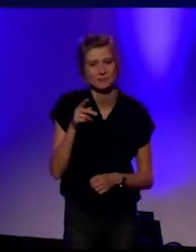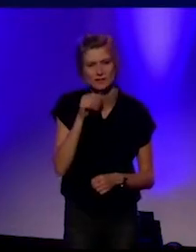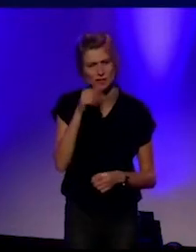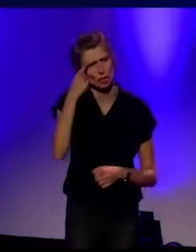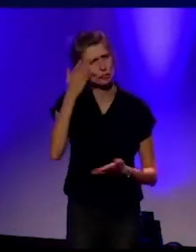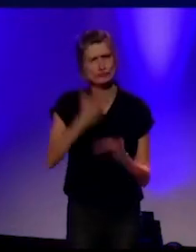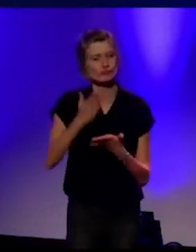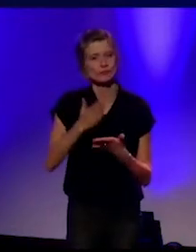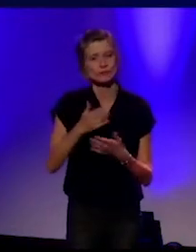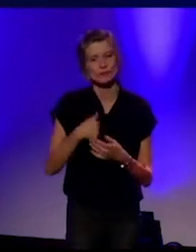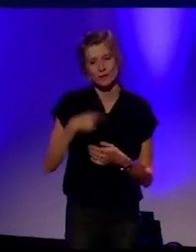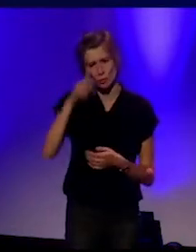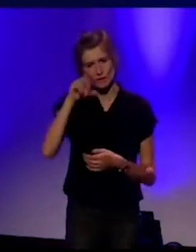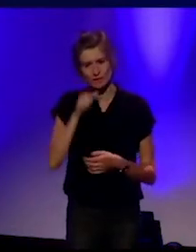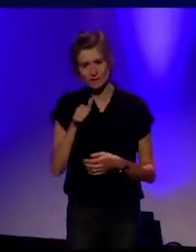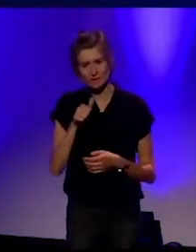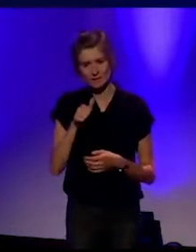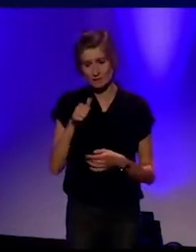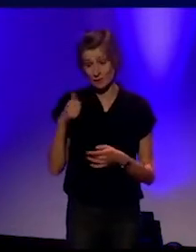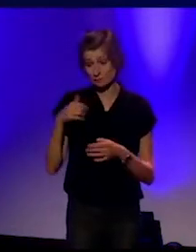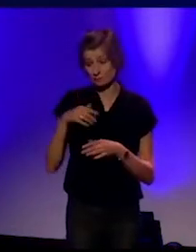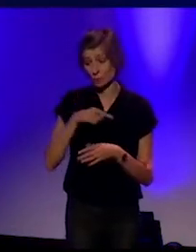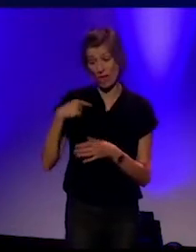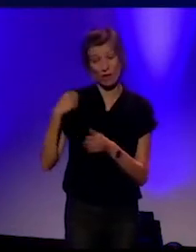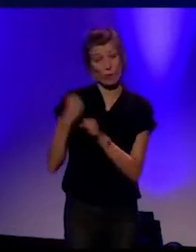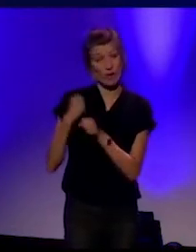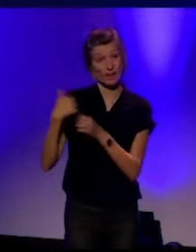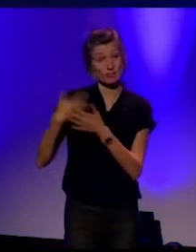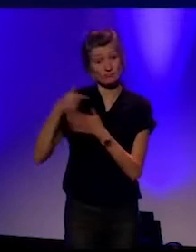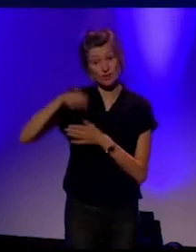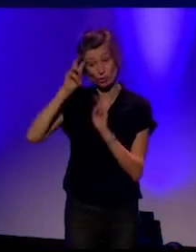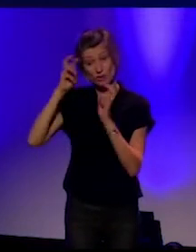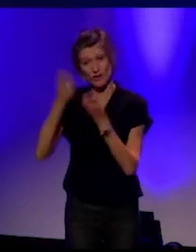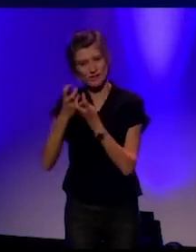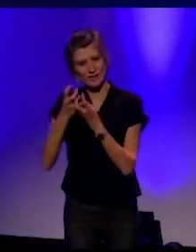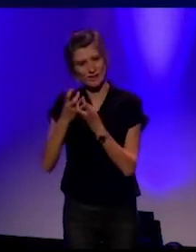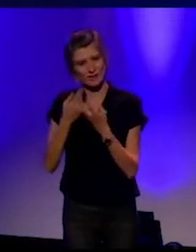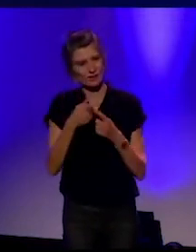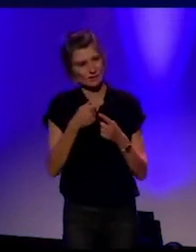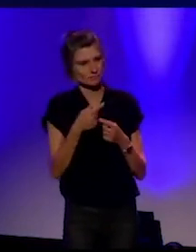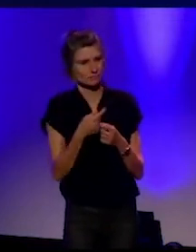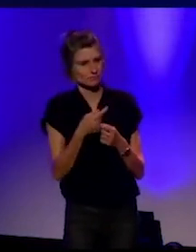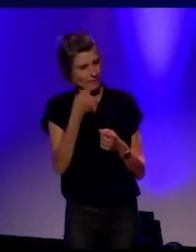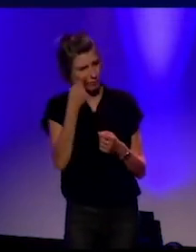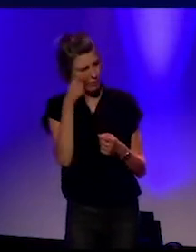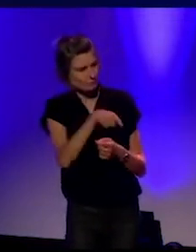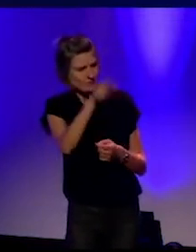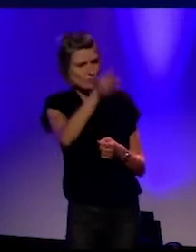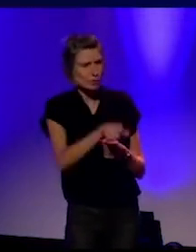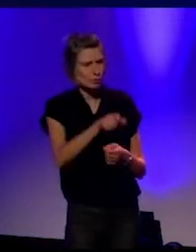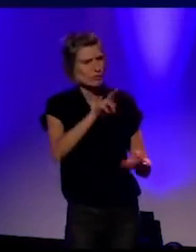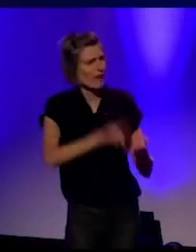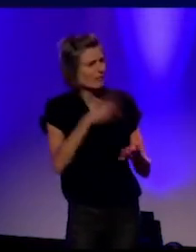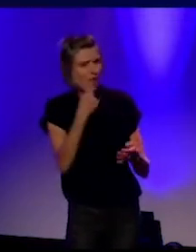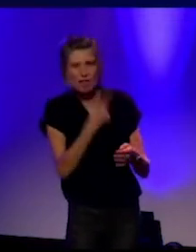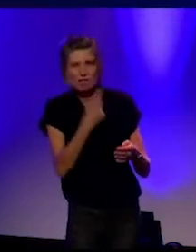in mijn academische loopbaan iemand anders die uitspraak zo vaak horen doen, heb zien schrijven, heb in